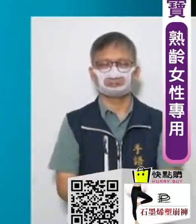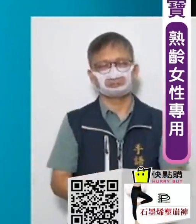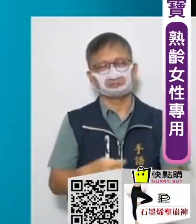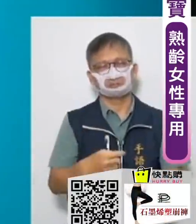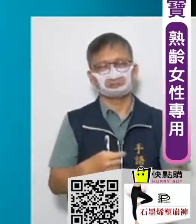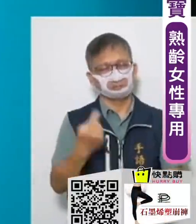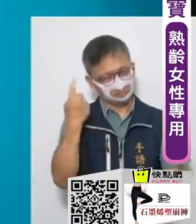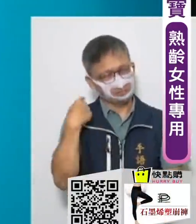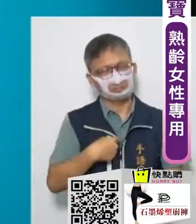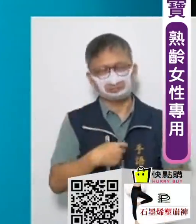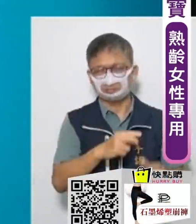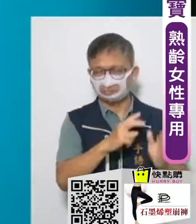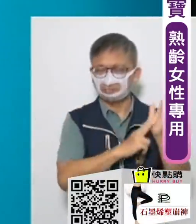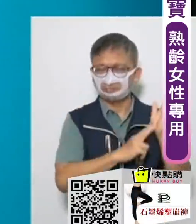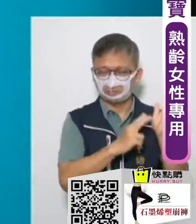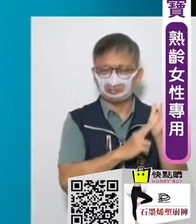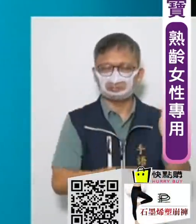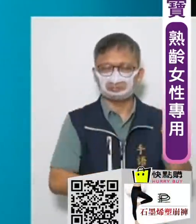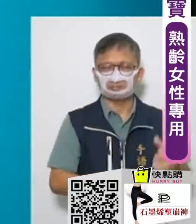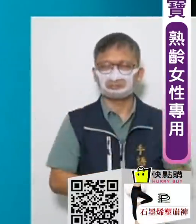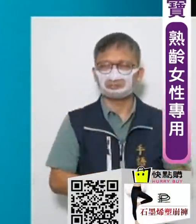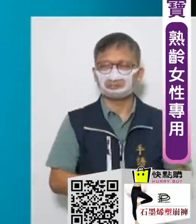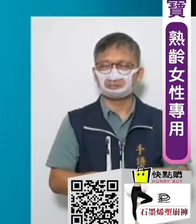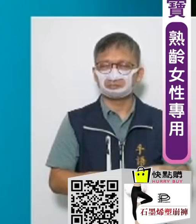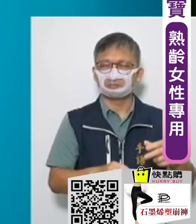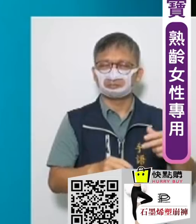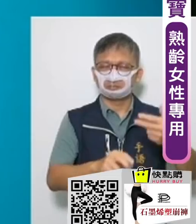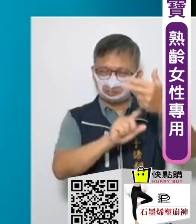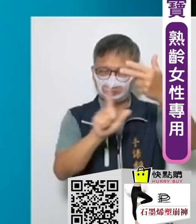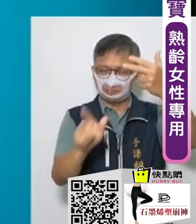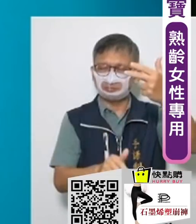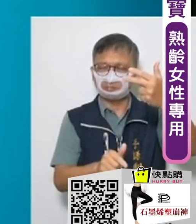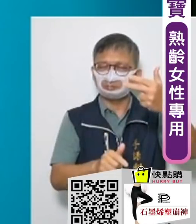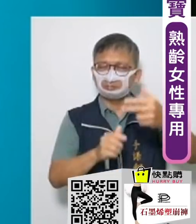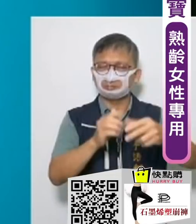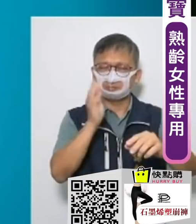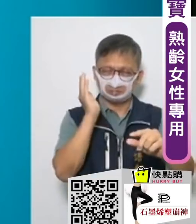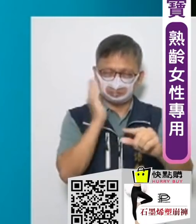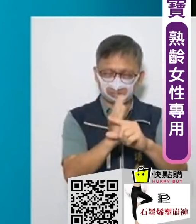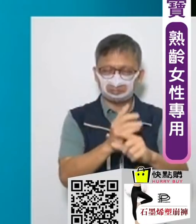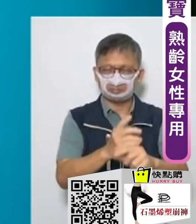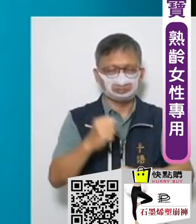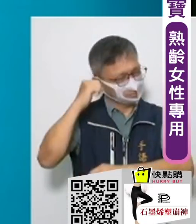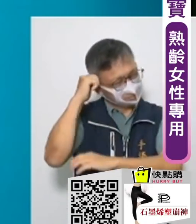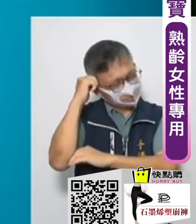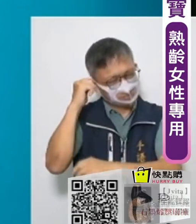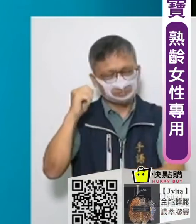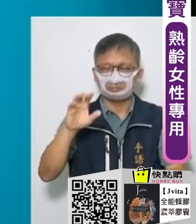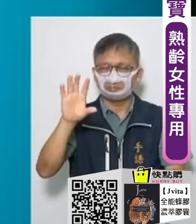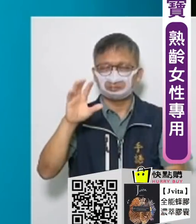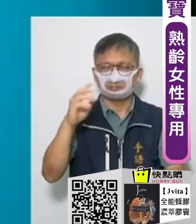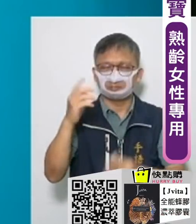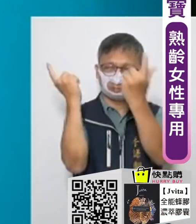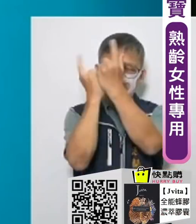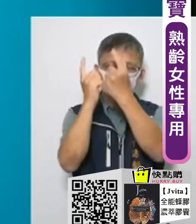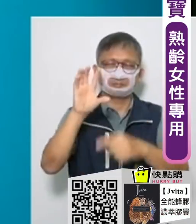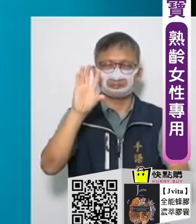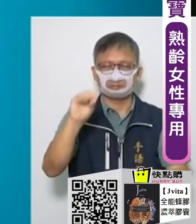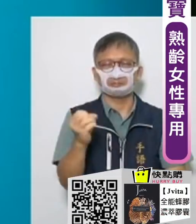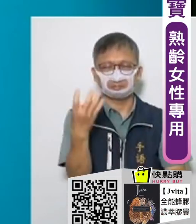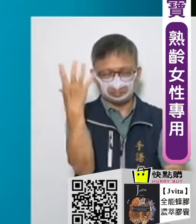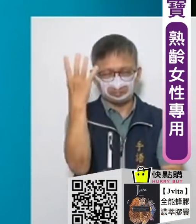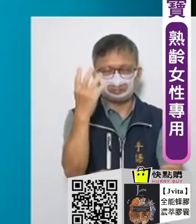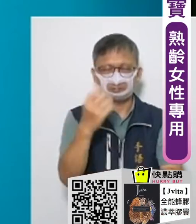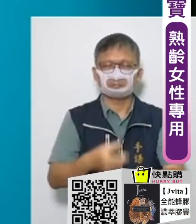述哈，他在7月中旬以前大概都居住在台北万华，那后来回台中以后再到嘉